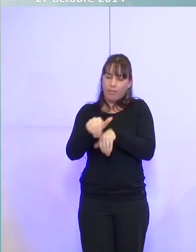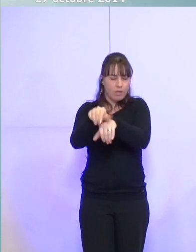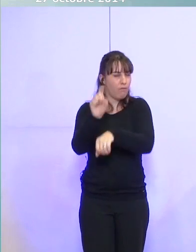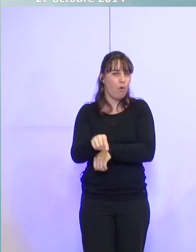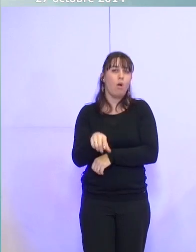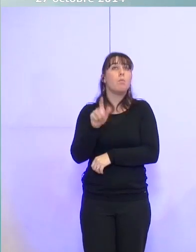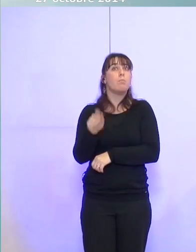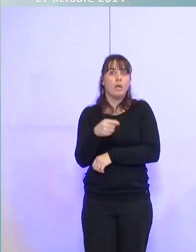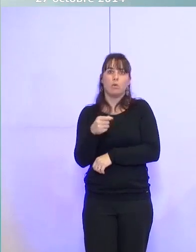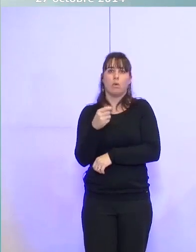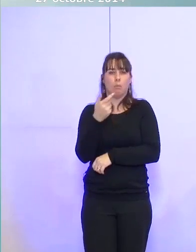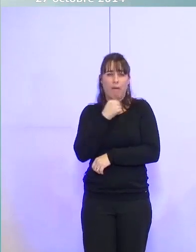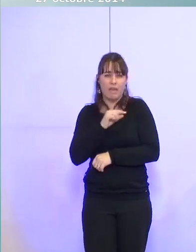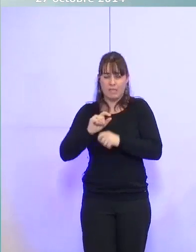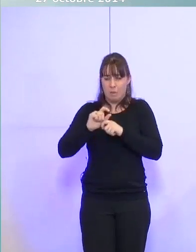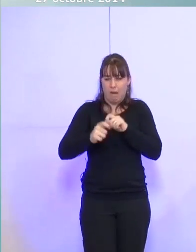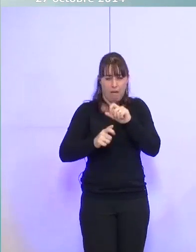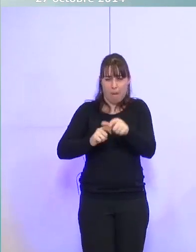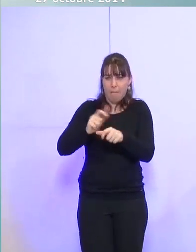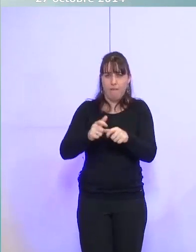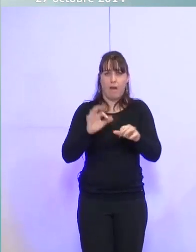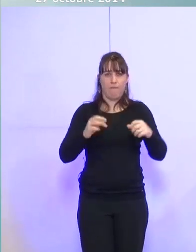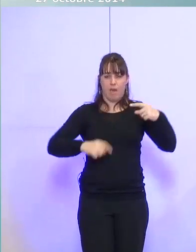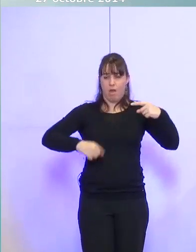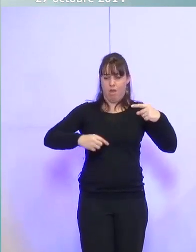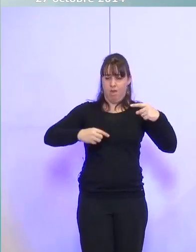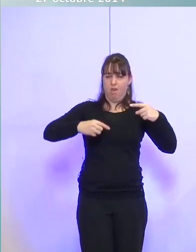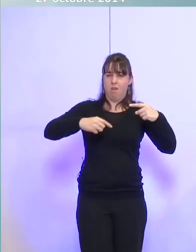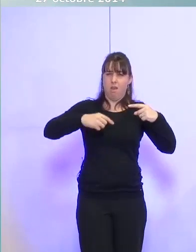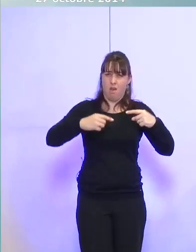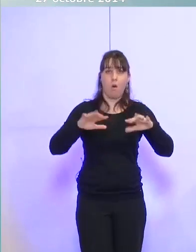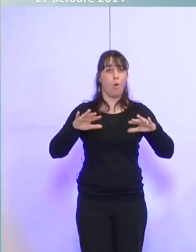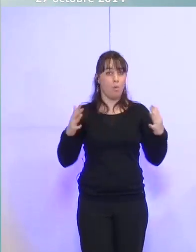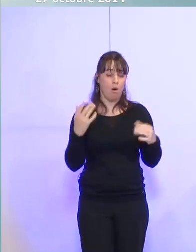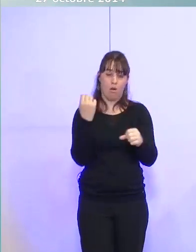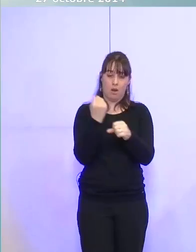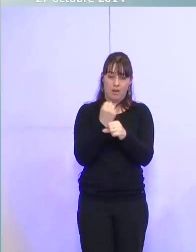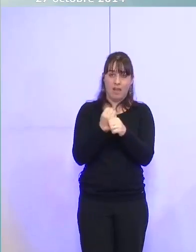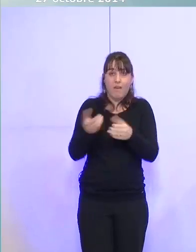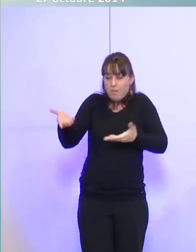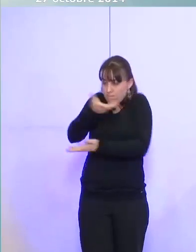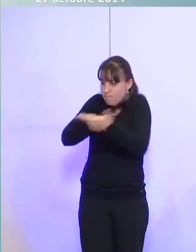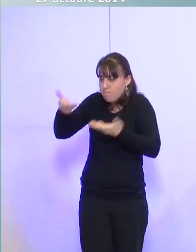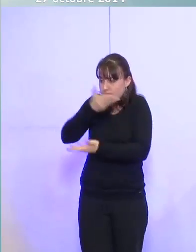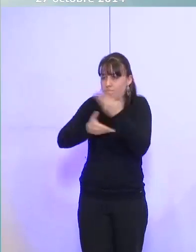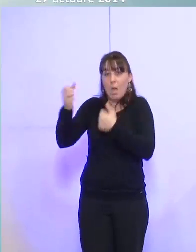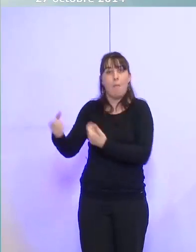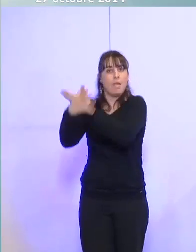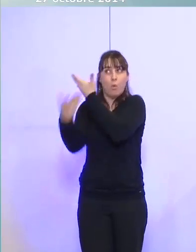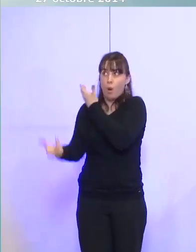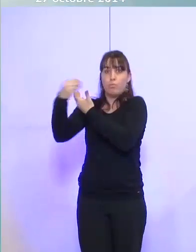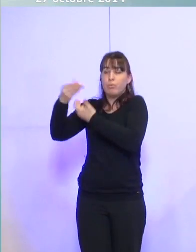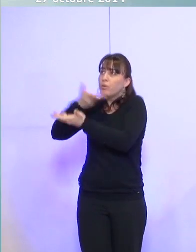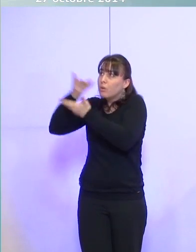est étroit, que le chemin du redressement passe d'abord par un travail de concertation avec la métropole